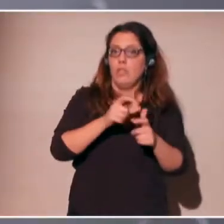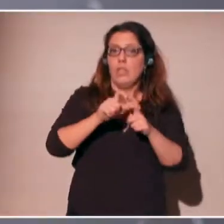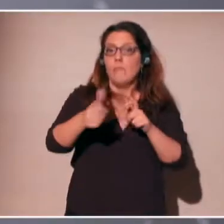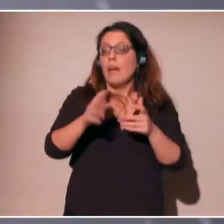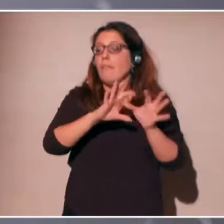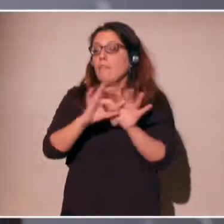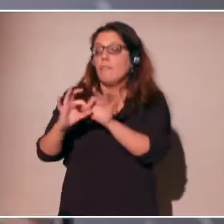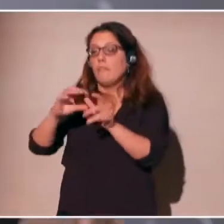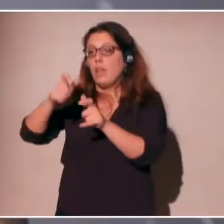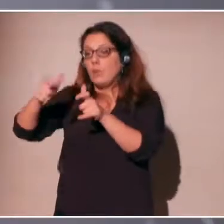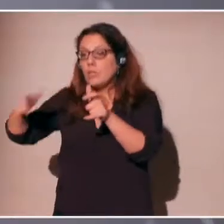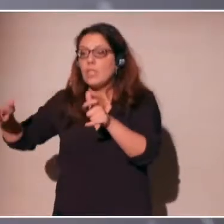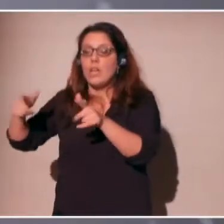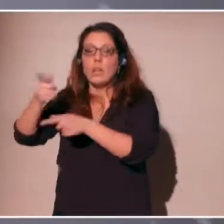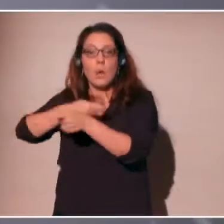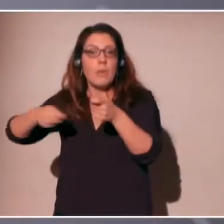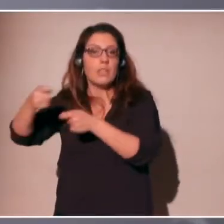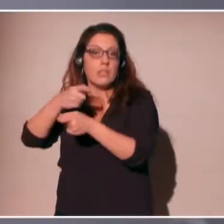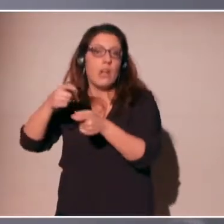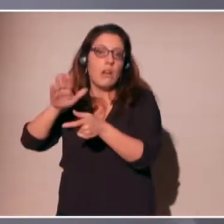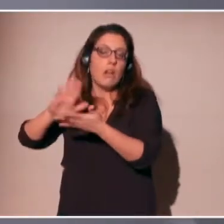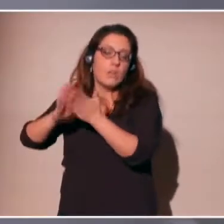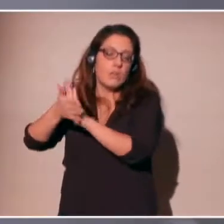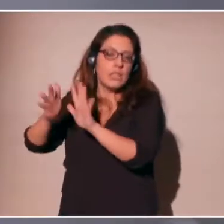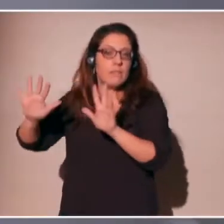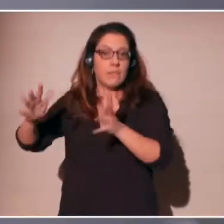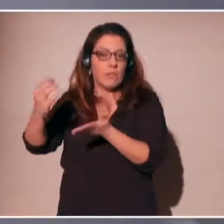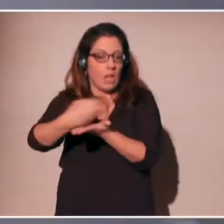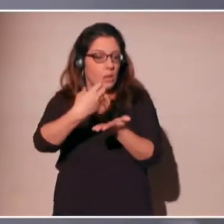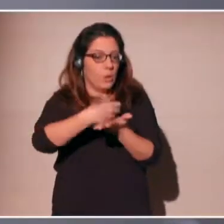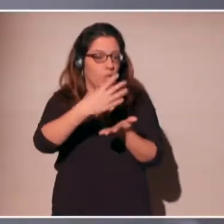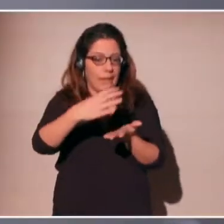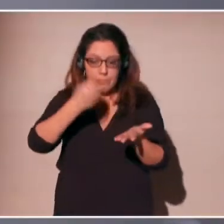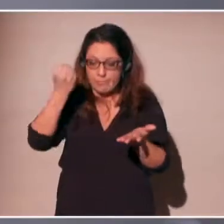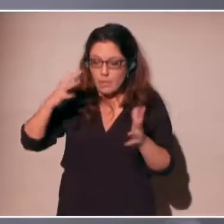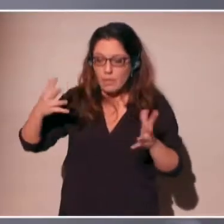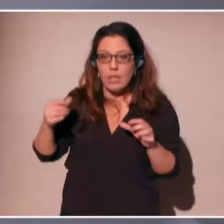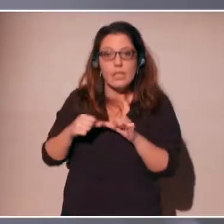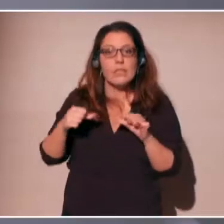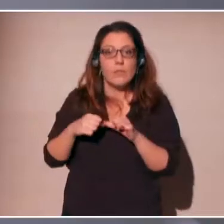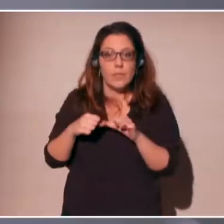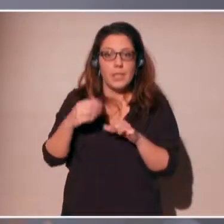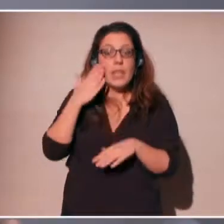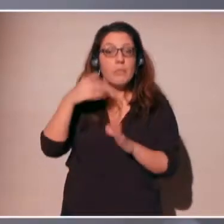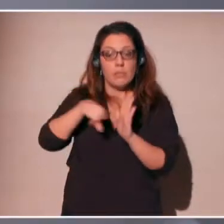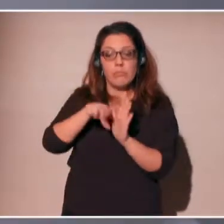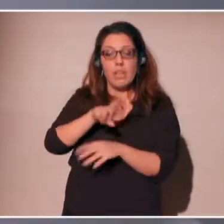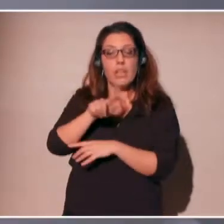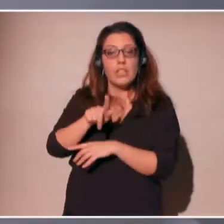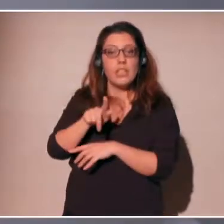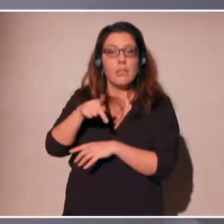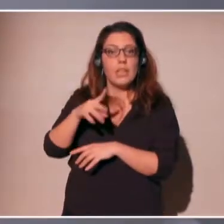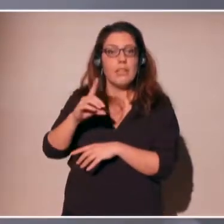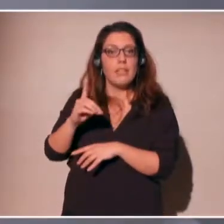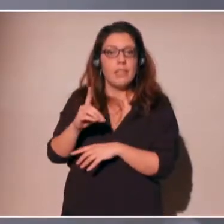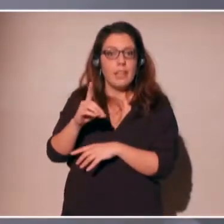la réponse commerciale ou associative, il faudra voir, de ce qu'on fait de ces données. Si, grâce à RGPD, tout le monde massivement... Qui dans cette salle